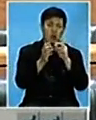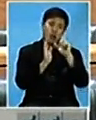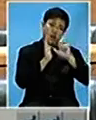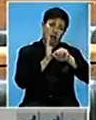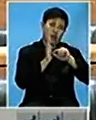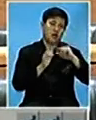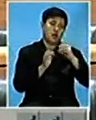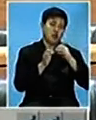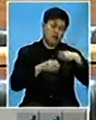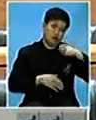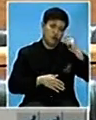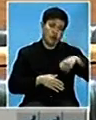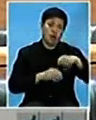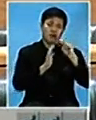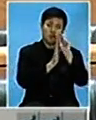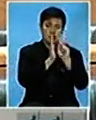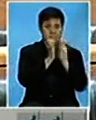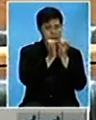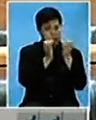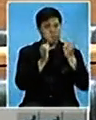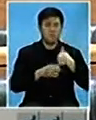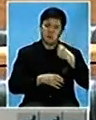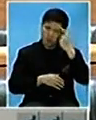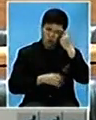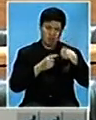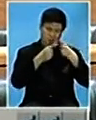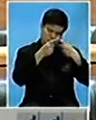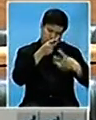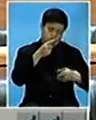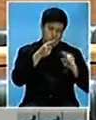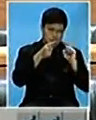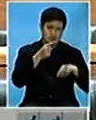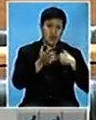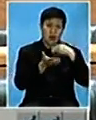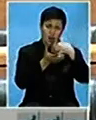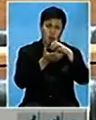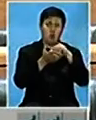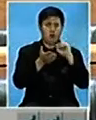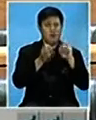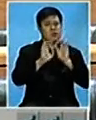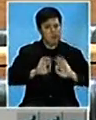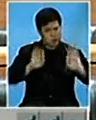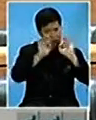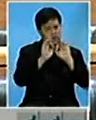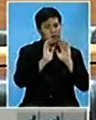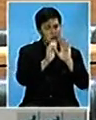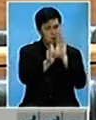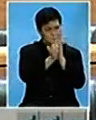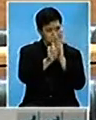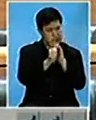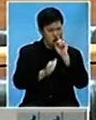ลรัฐธรรมนูญผมเห็นว่าประเด็นเหล่านี้มีความสำคัญในขณะที่มีความสำคัญอยากให้ท่านย้ำอีกครับประเด็นนึง